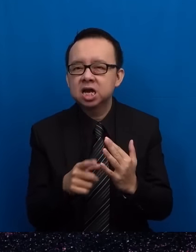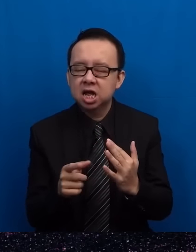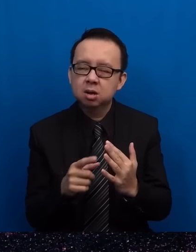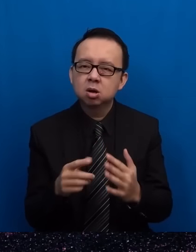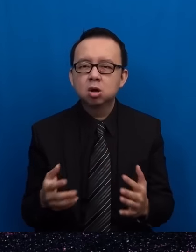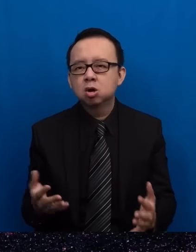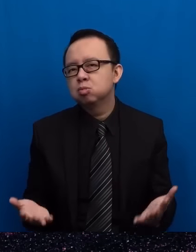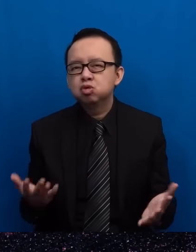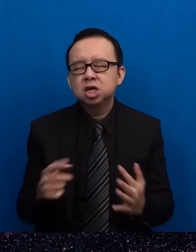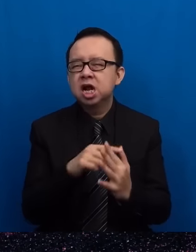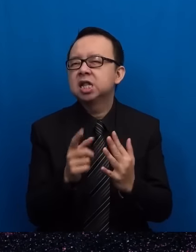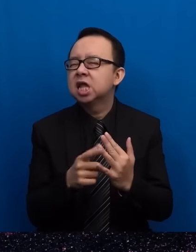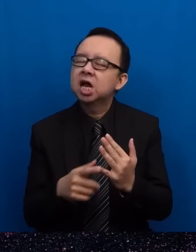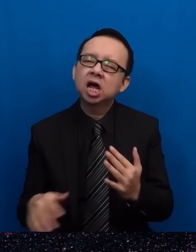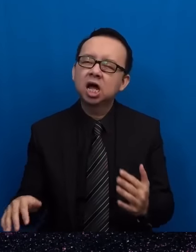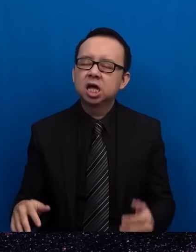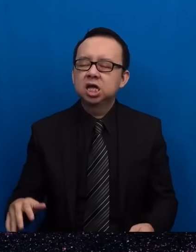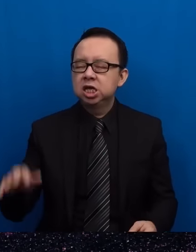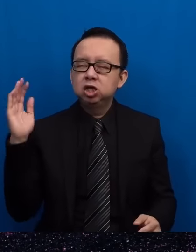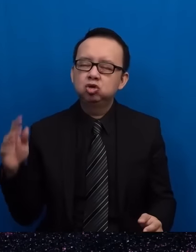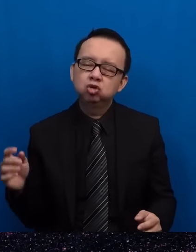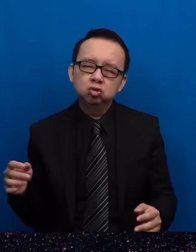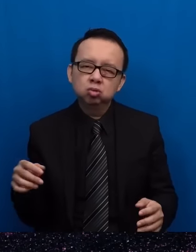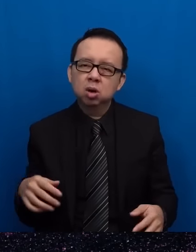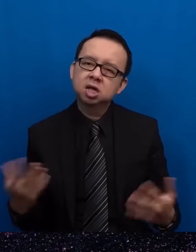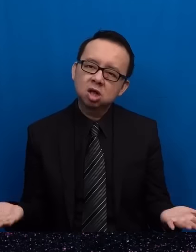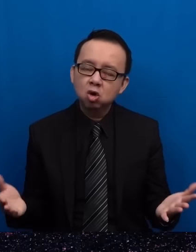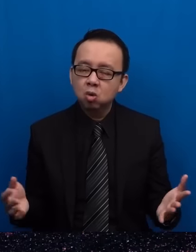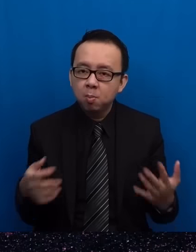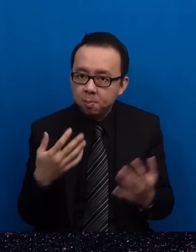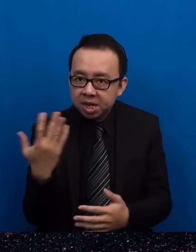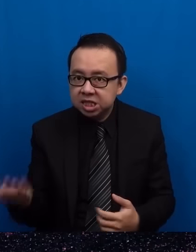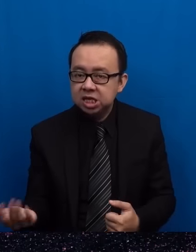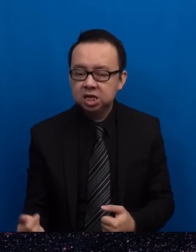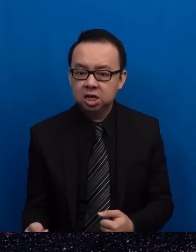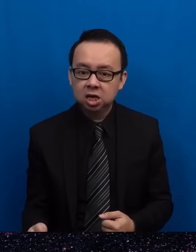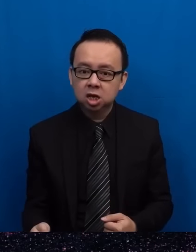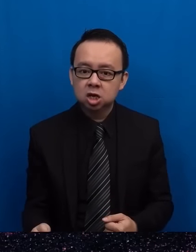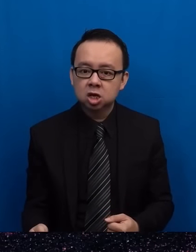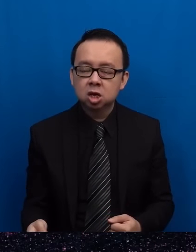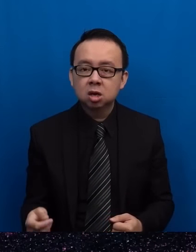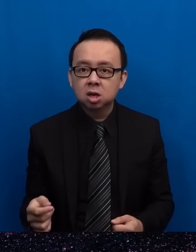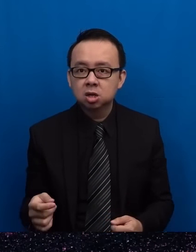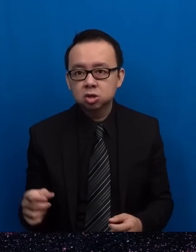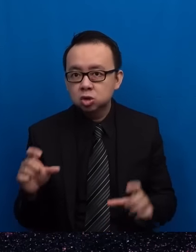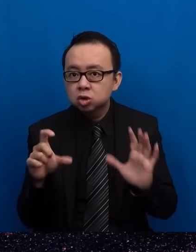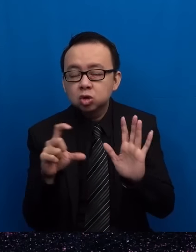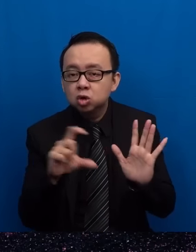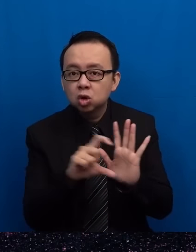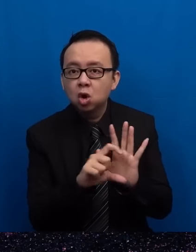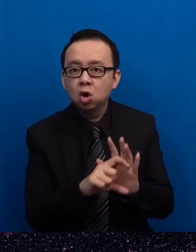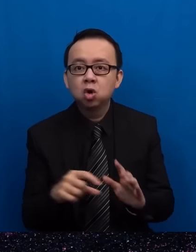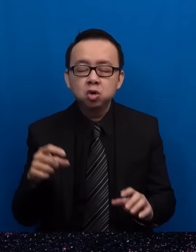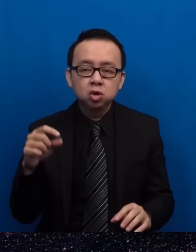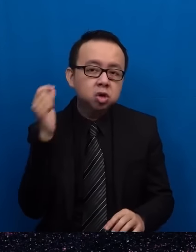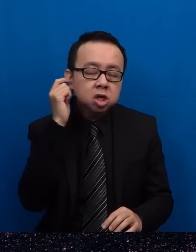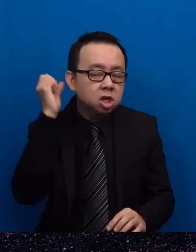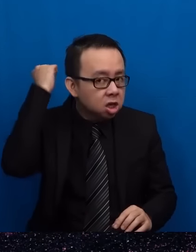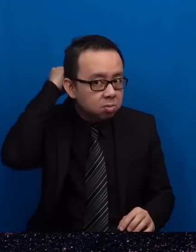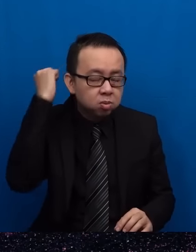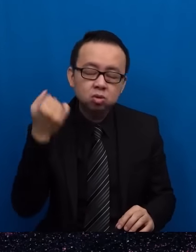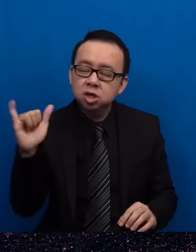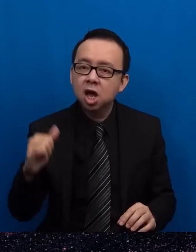dikejar-kejar. Lalu ada dalam bahaya. Seorang ibu gendong anaknya, masa dia gak akan ketok pintu tetangga? Dan berkata, izinkan aku masuk